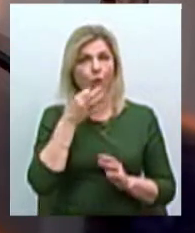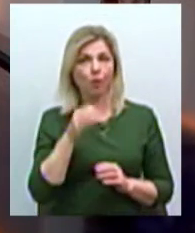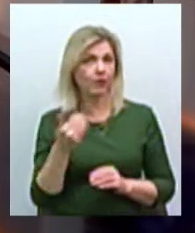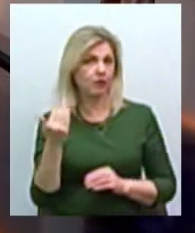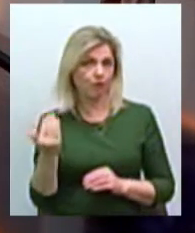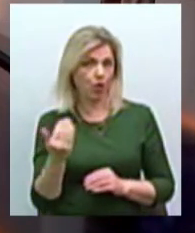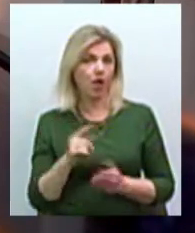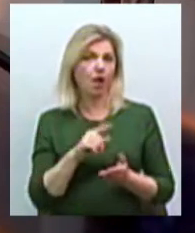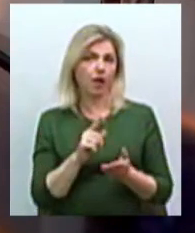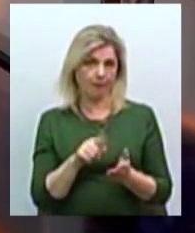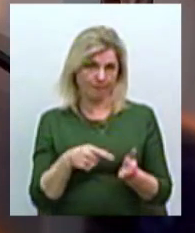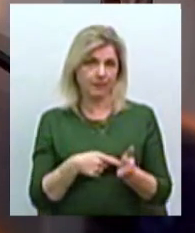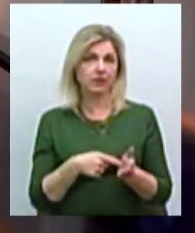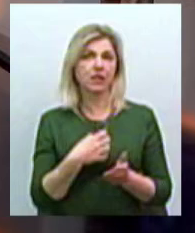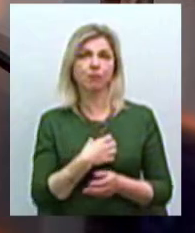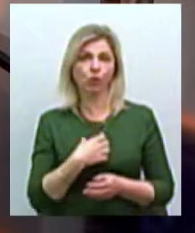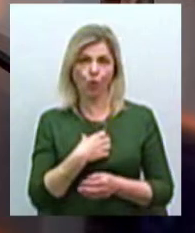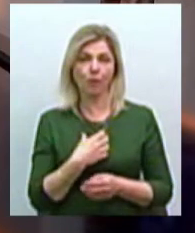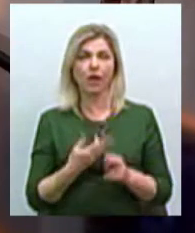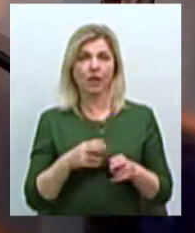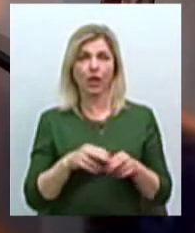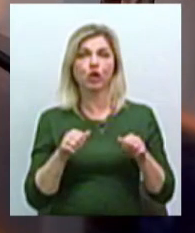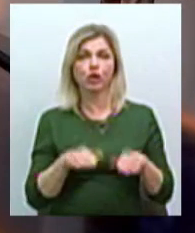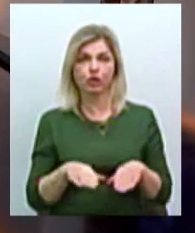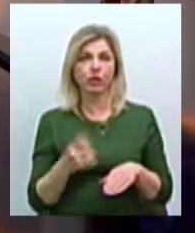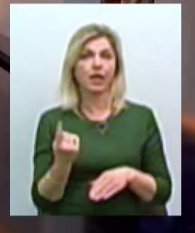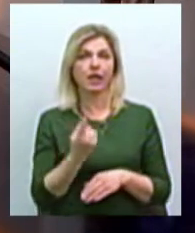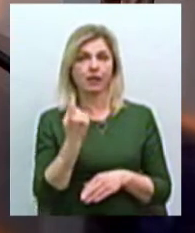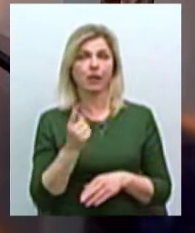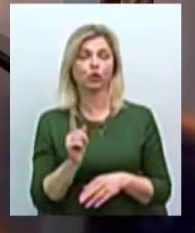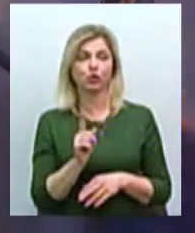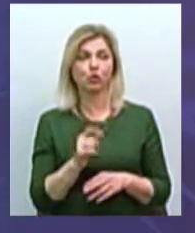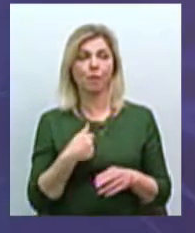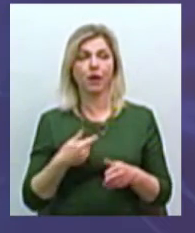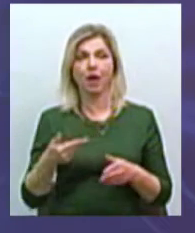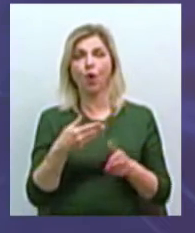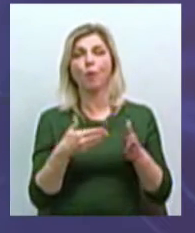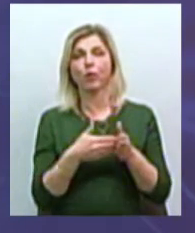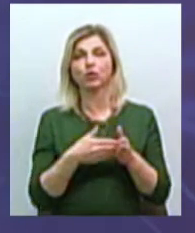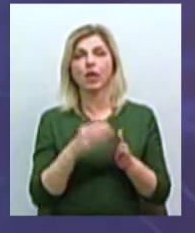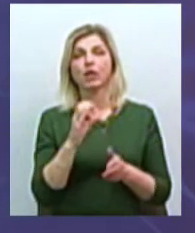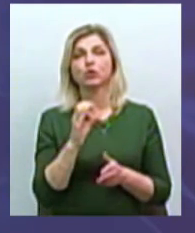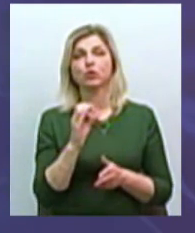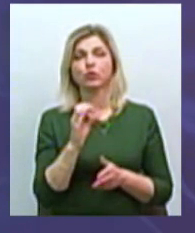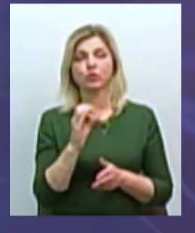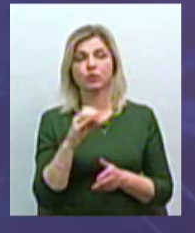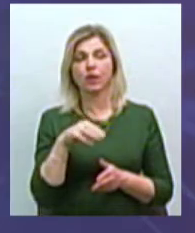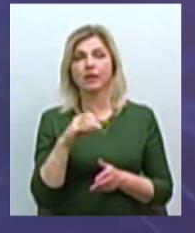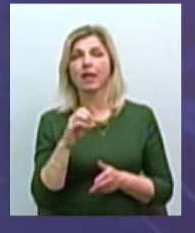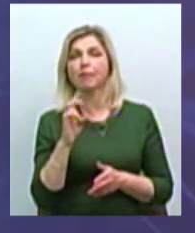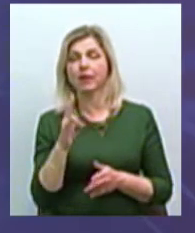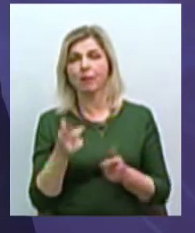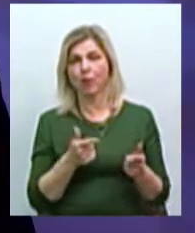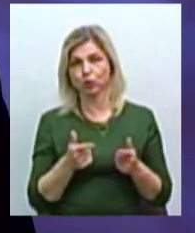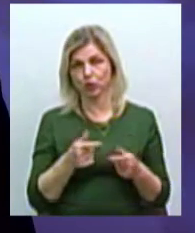компетенції міськвиконкому, який приймає таке рішення. От, єдине, чим ми обмежені, це терміном підготовки